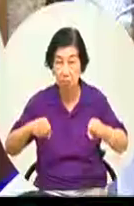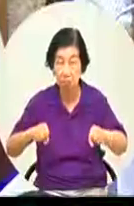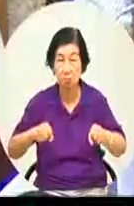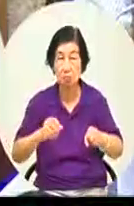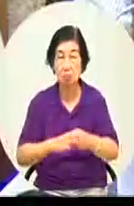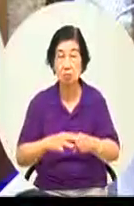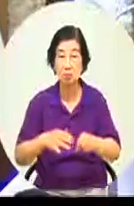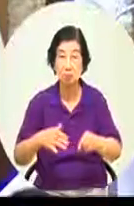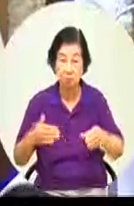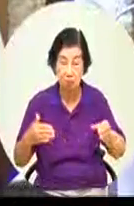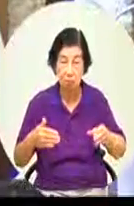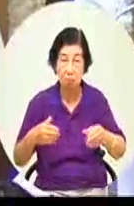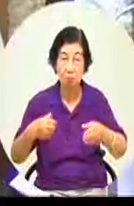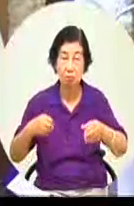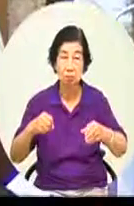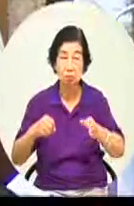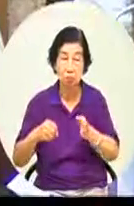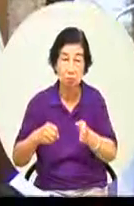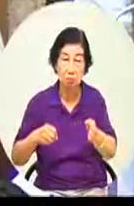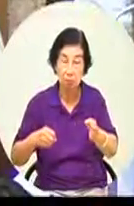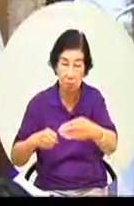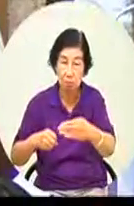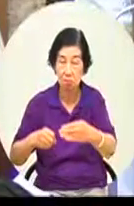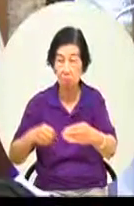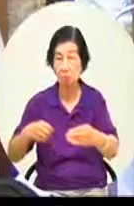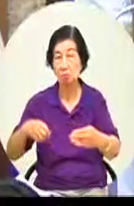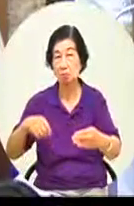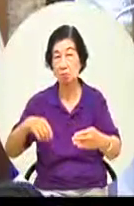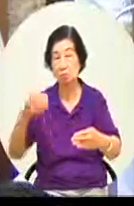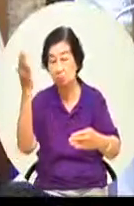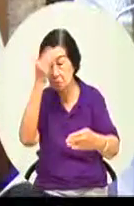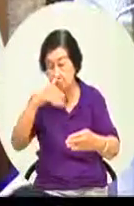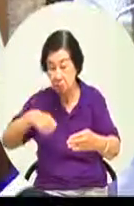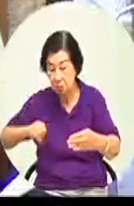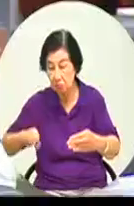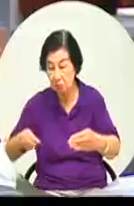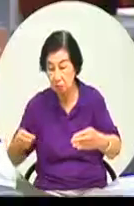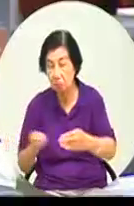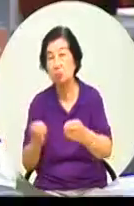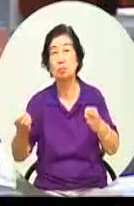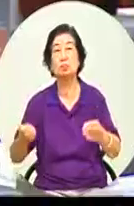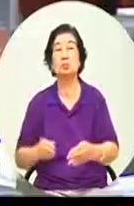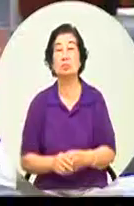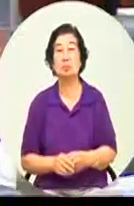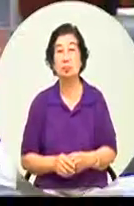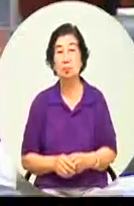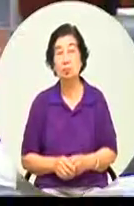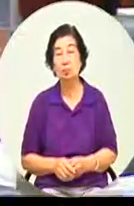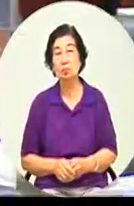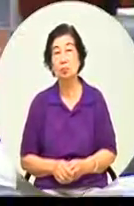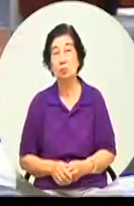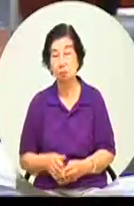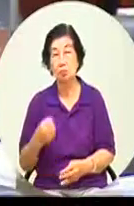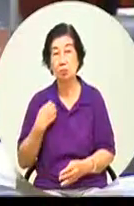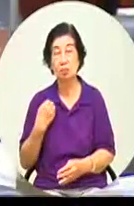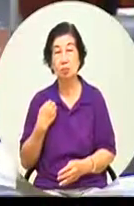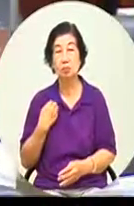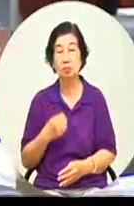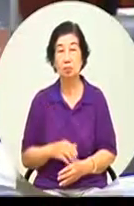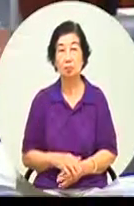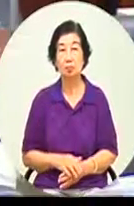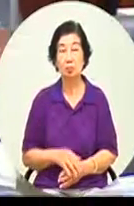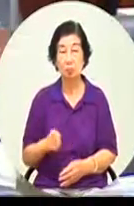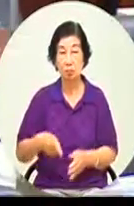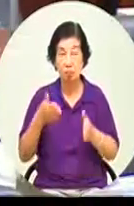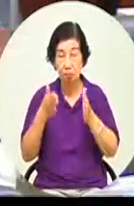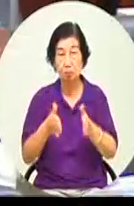转啊，所以伊嘛伊不然嘛，刚刚机关那 啊呢。这一些吼，你们也都知道嘛吼。啊，咱会当针对